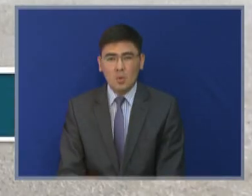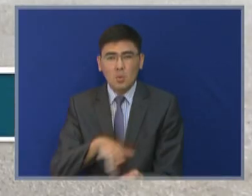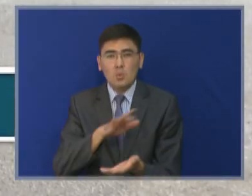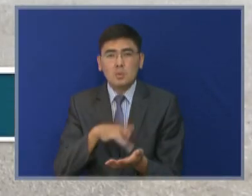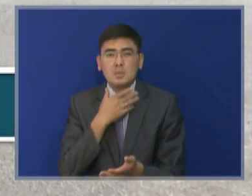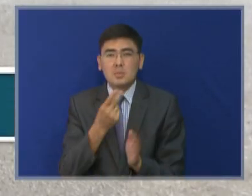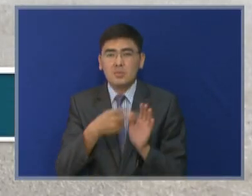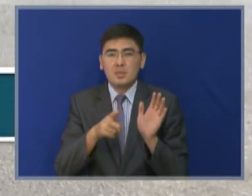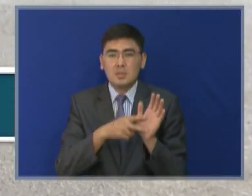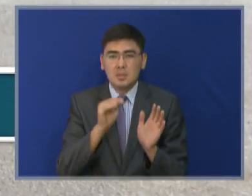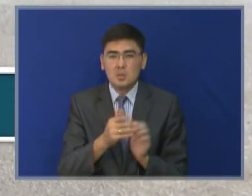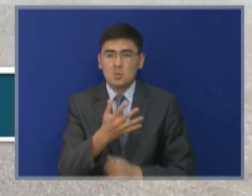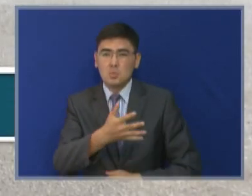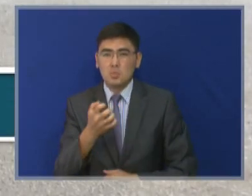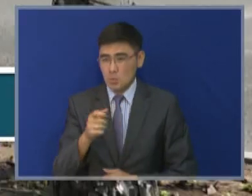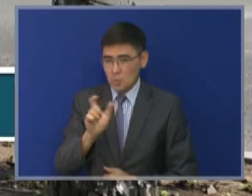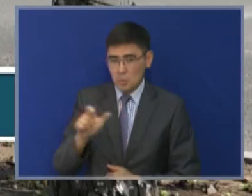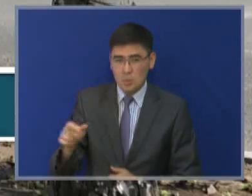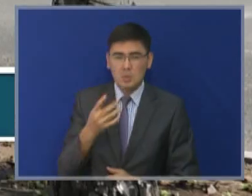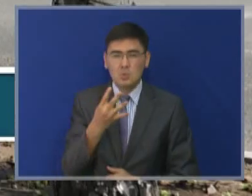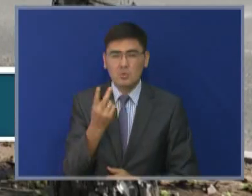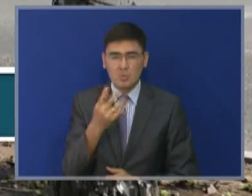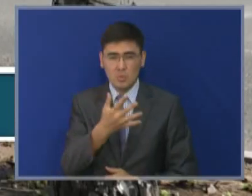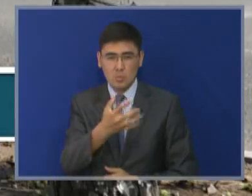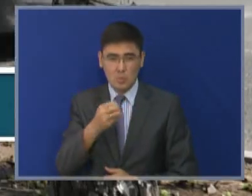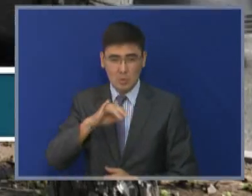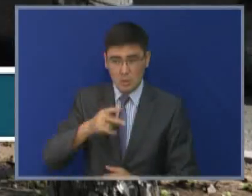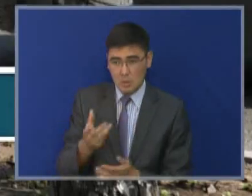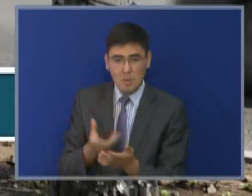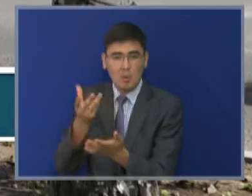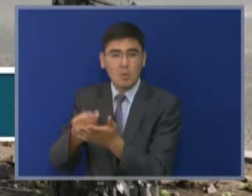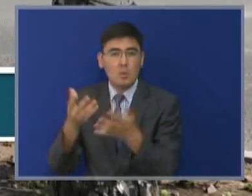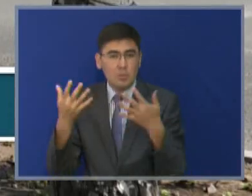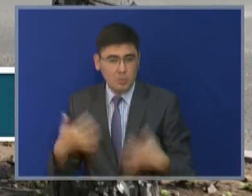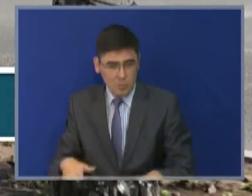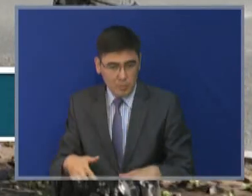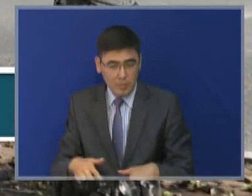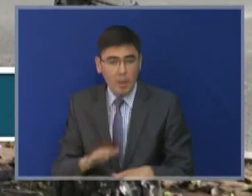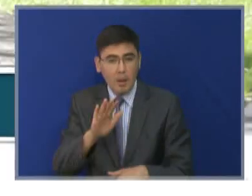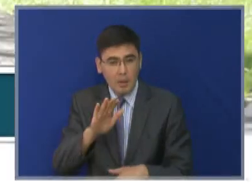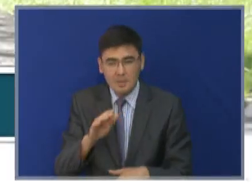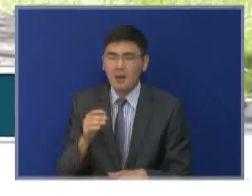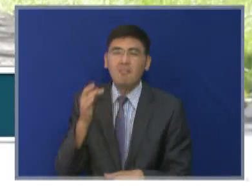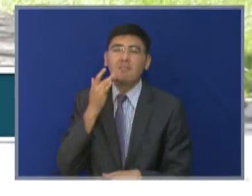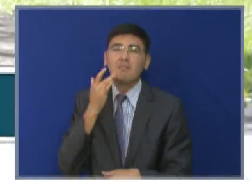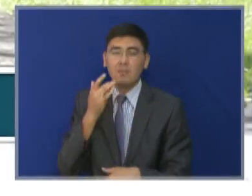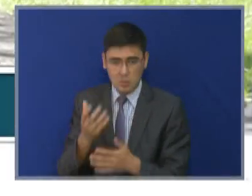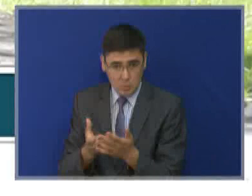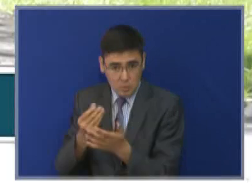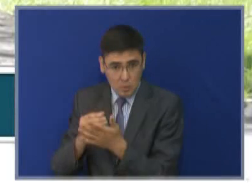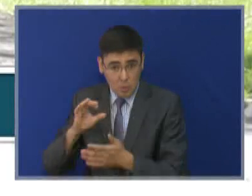Семейде 27500-ден астам адам 42500 теңге төлем алды. Естеріңізге сала кетсек, бұл әлеуметтік